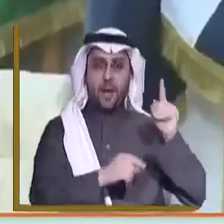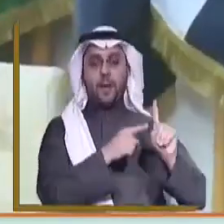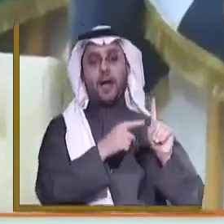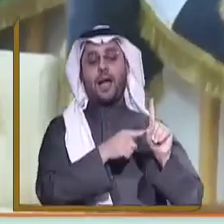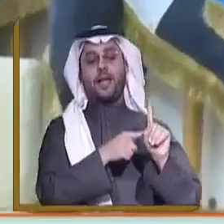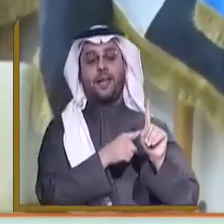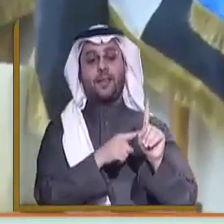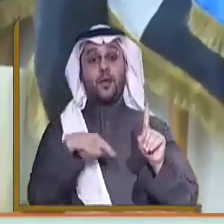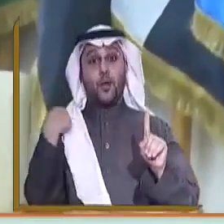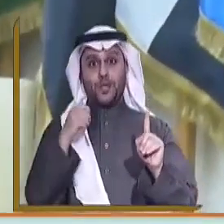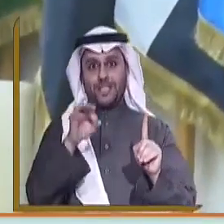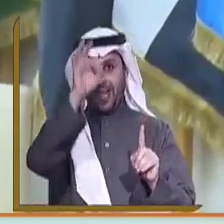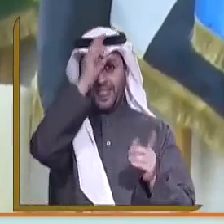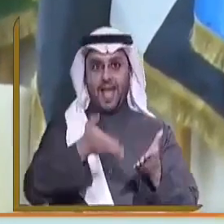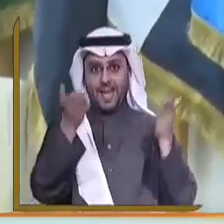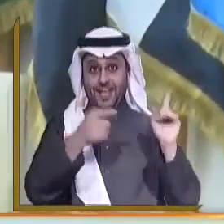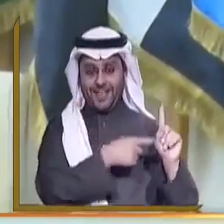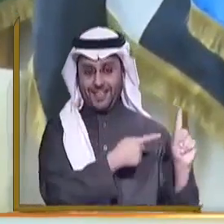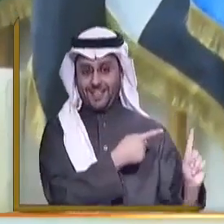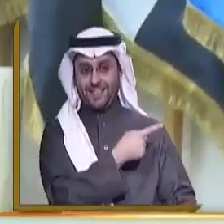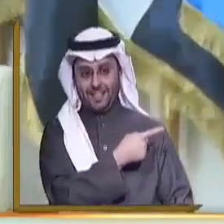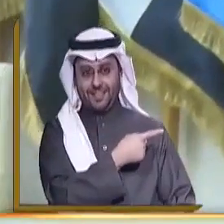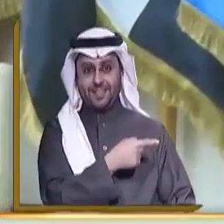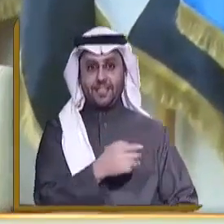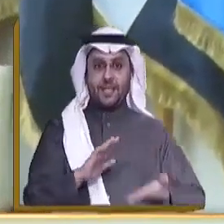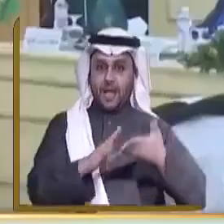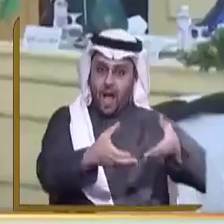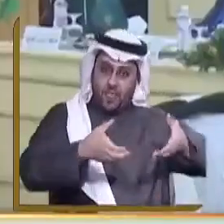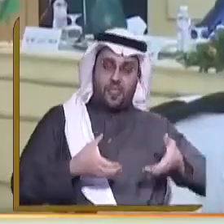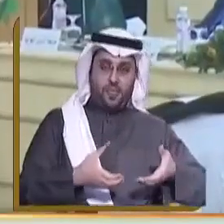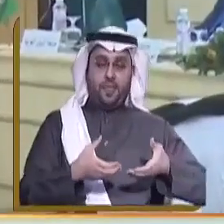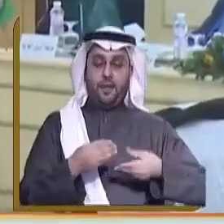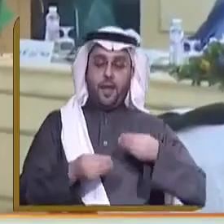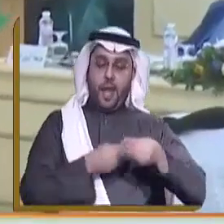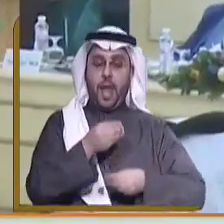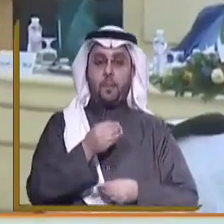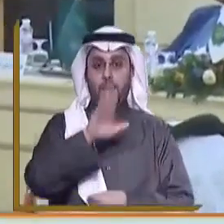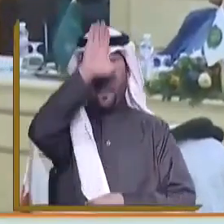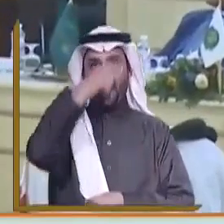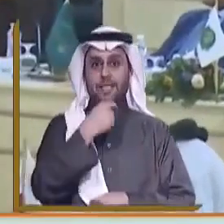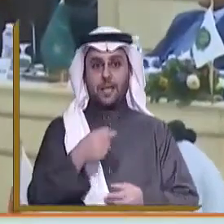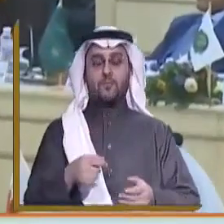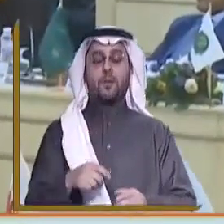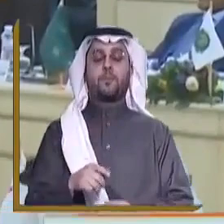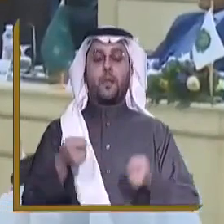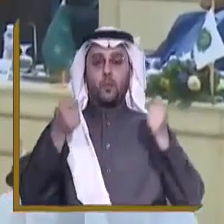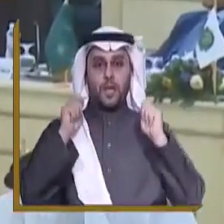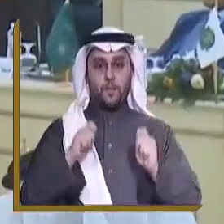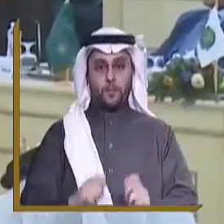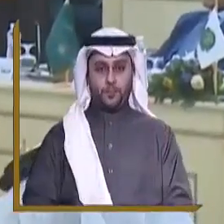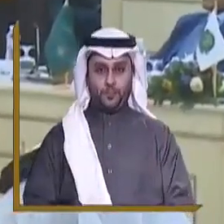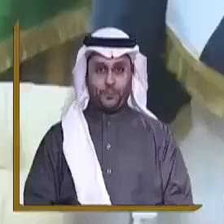نايف وزير الداخليه خلال اجتماعات الدوره الحاديه وال 4 لمجلس وزراء الداخليه العرب في